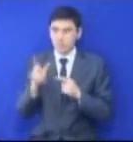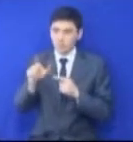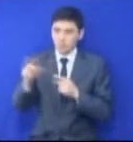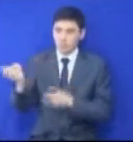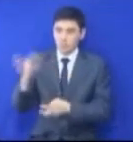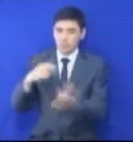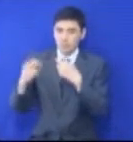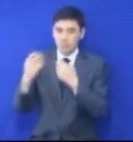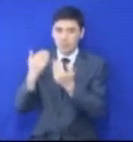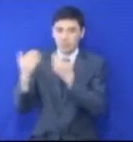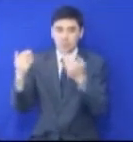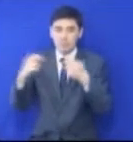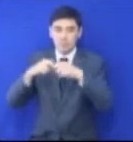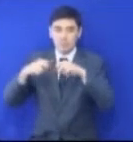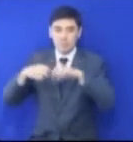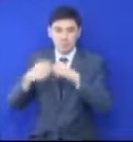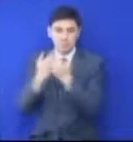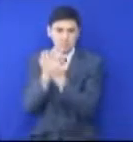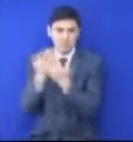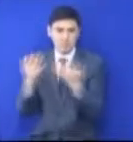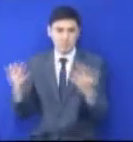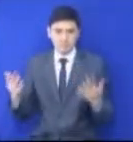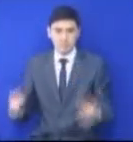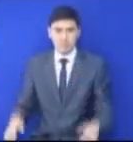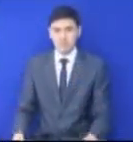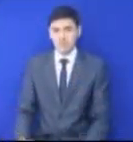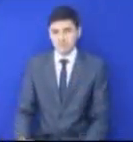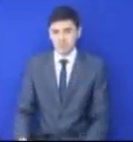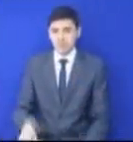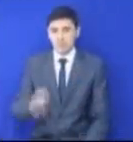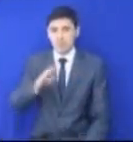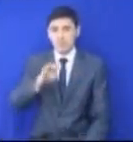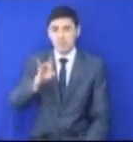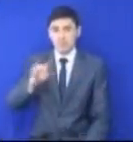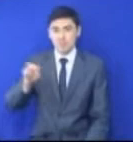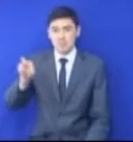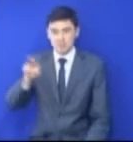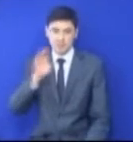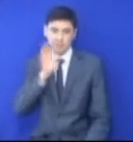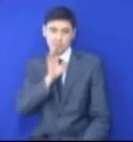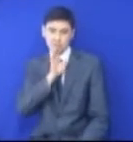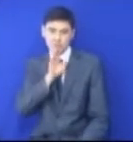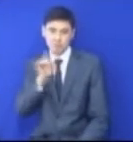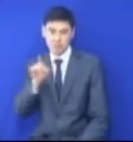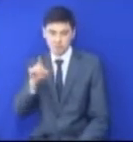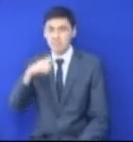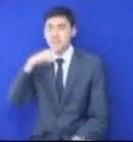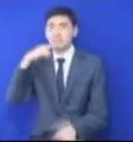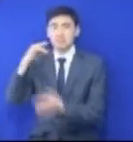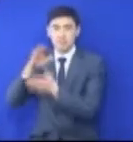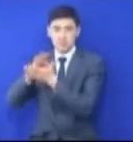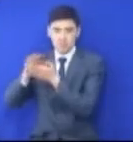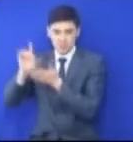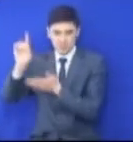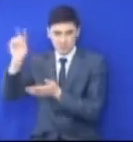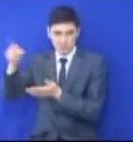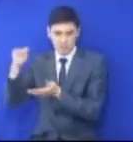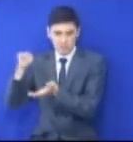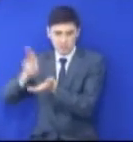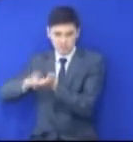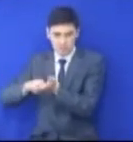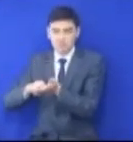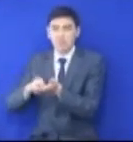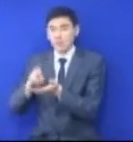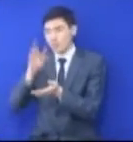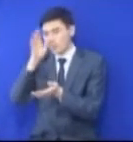и с разными вопросами, так что готовы на все ответить. Мария Мадорная – гражданка Российской Федерации. 5 лет назад она развелась со своим мужем и приехала с